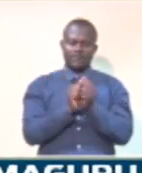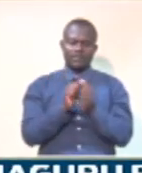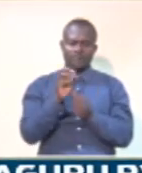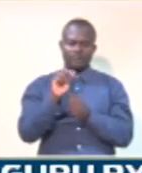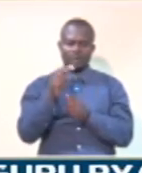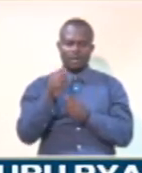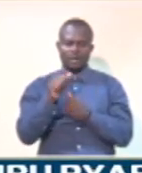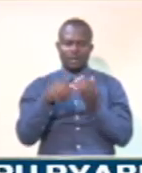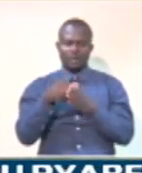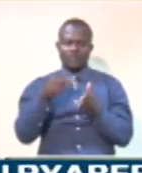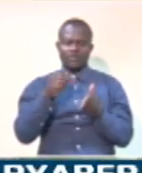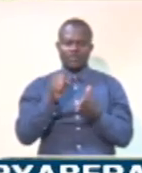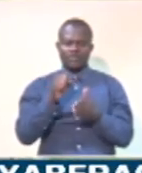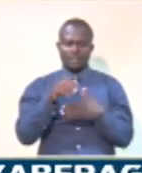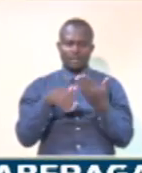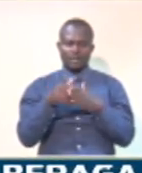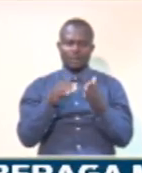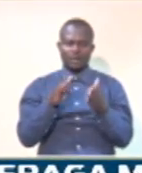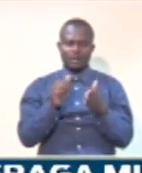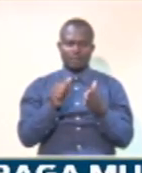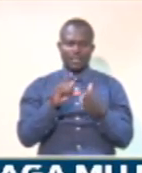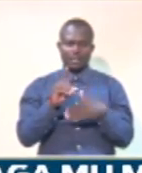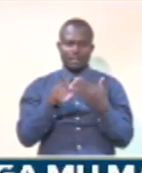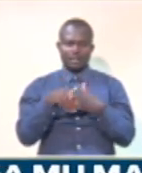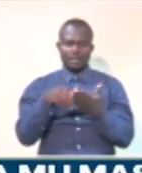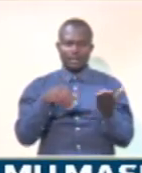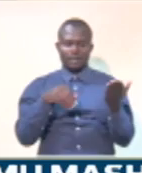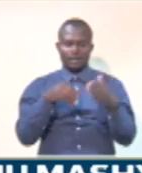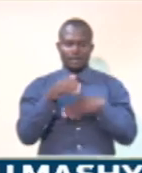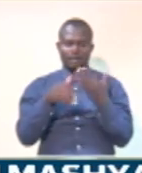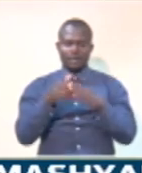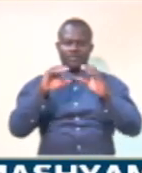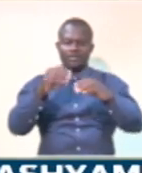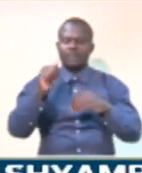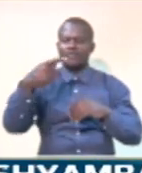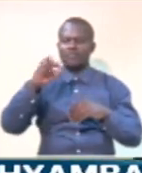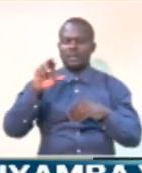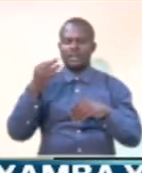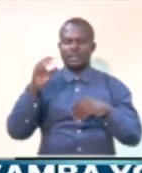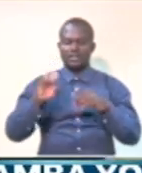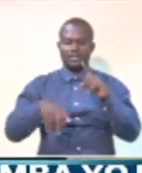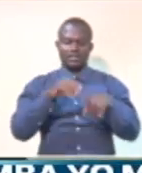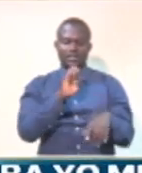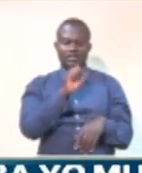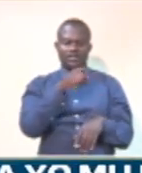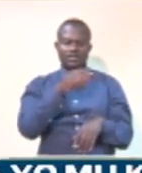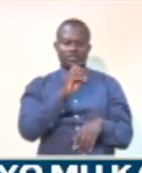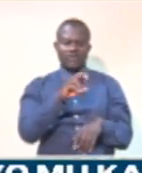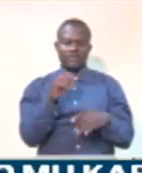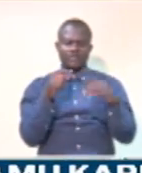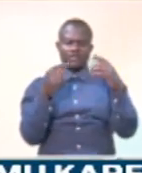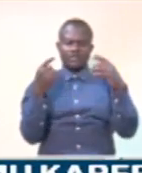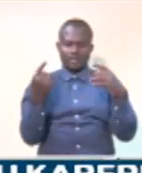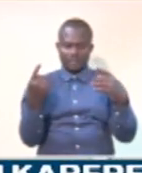Hussein Chabalala na Abed Biramahiri muri indi mikino ikipe ya APR FC yatsinze Espoir igitego 1 ku